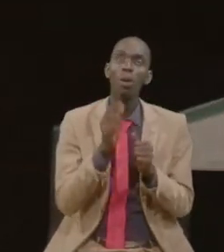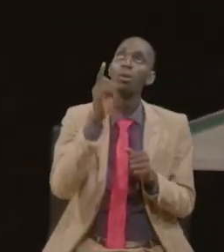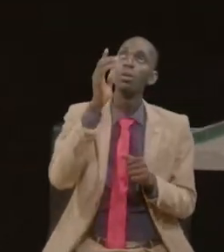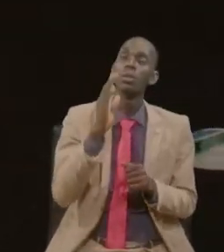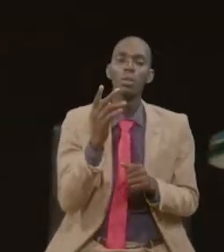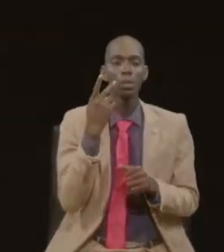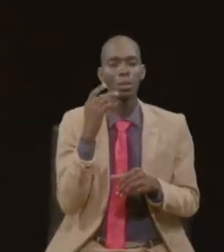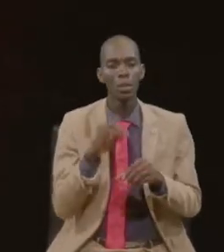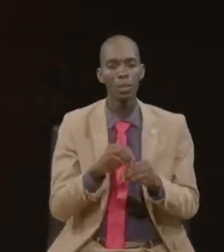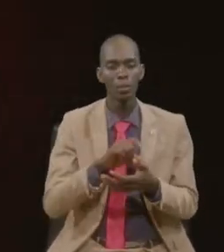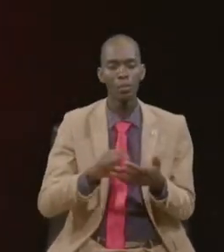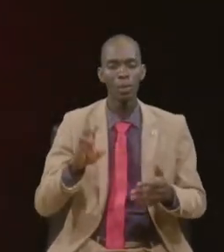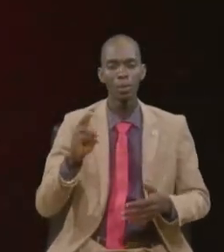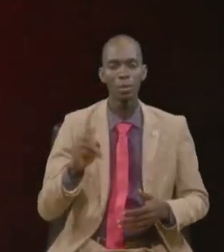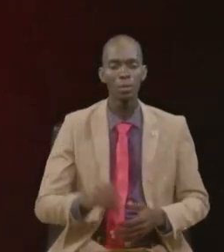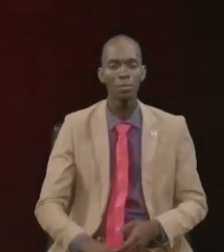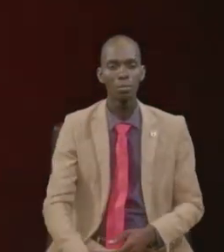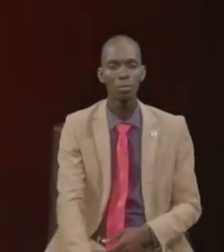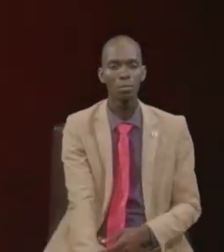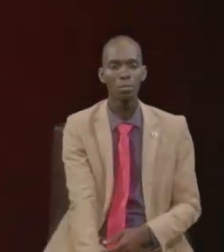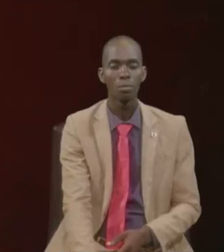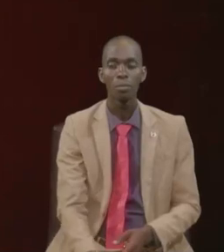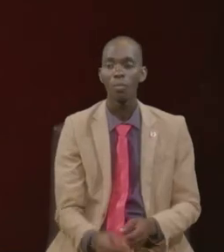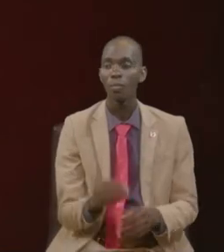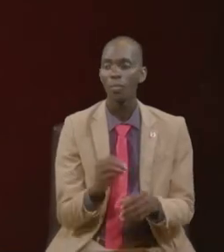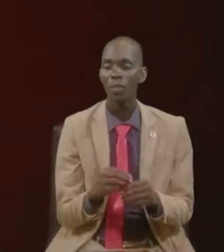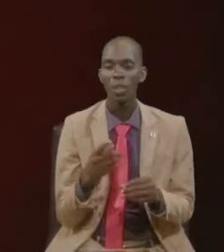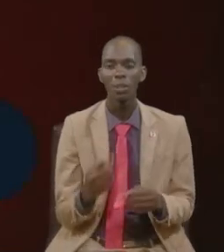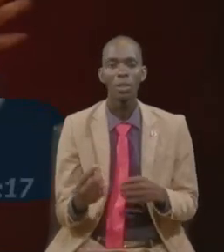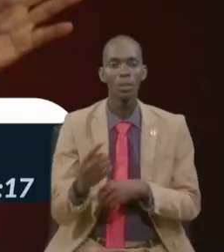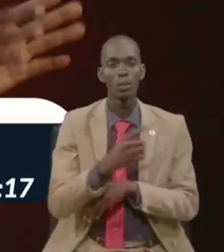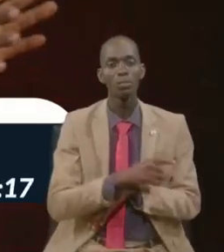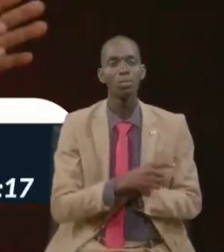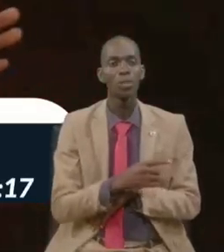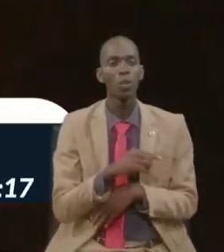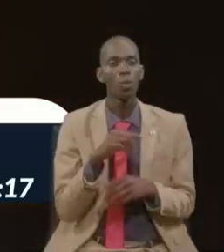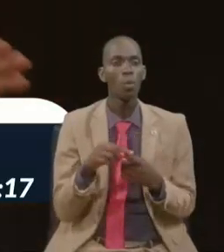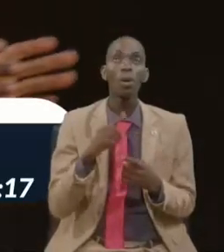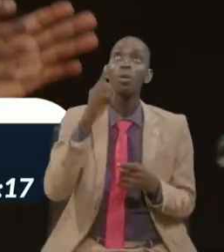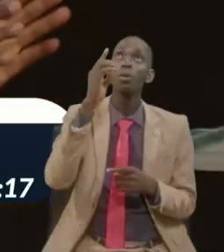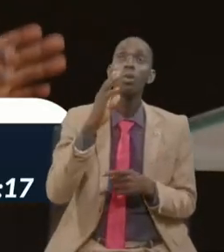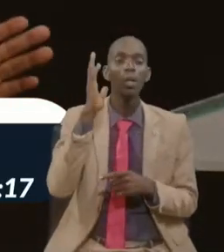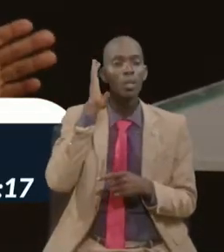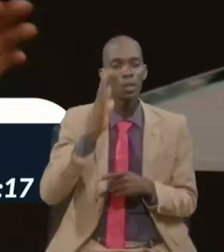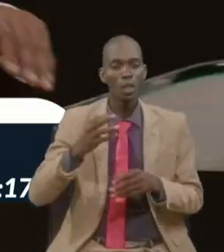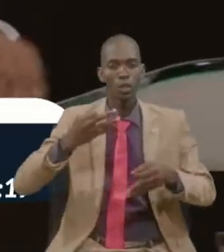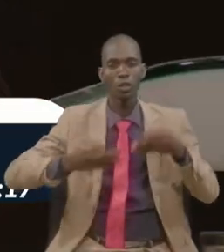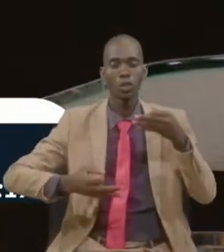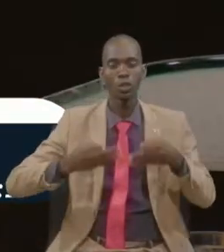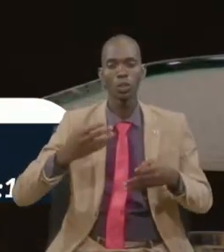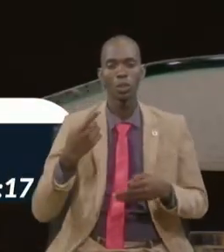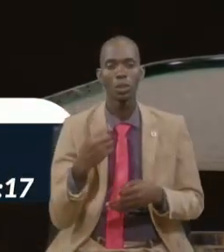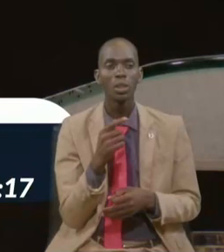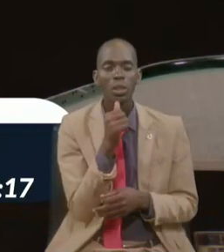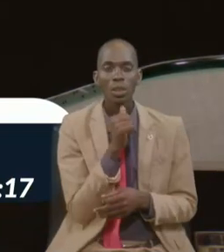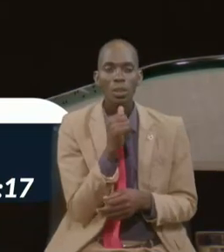Car devant Dieu, il n'y a point d'acception de personne. Verset 16. C'est ce qui